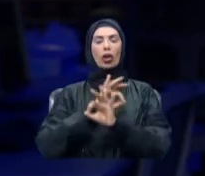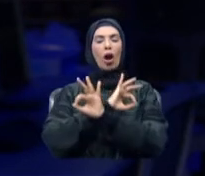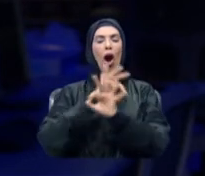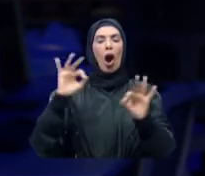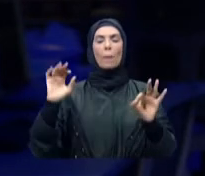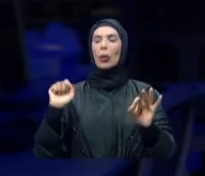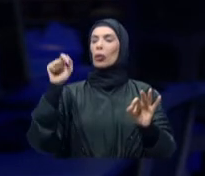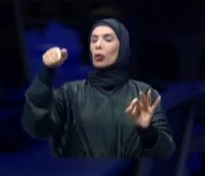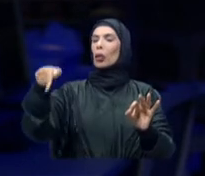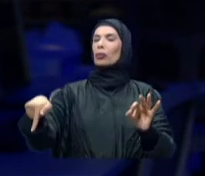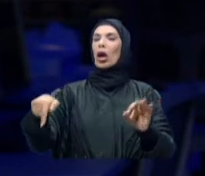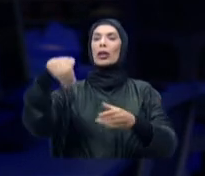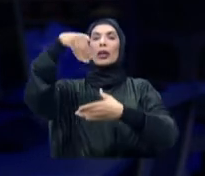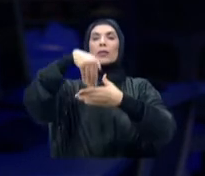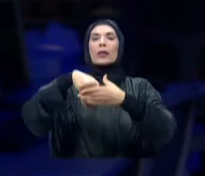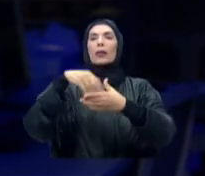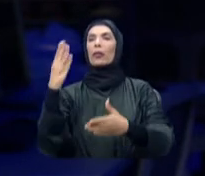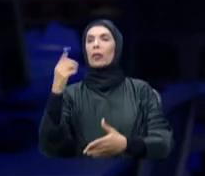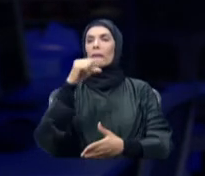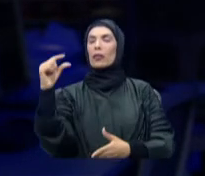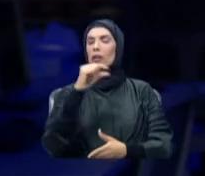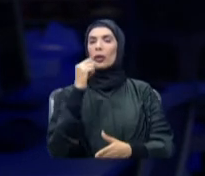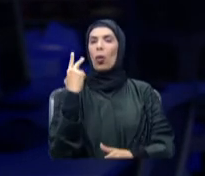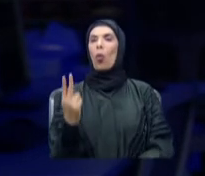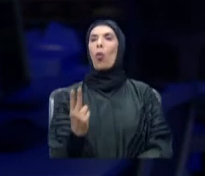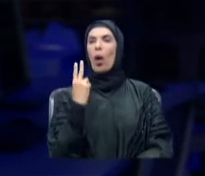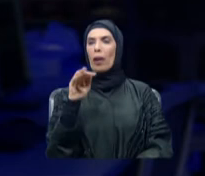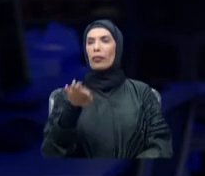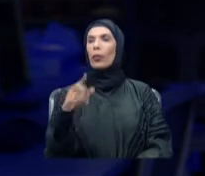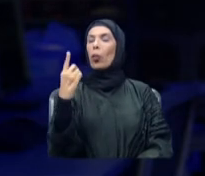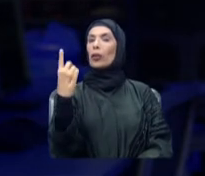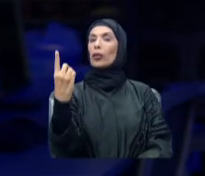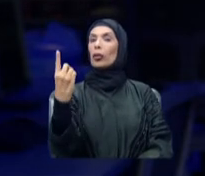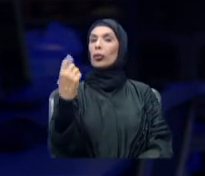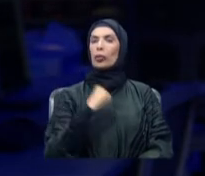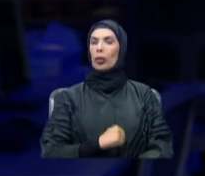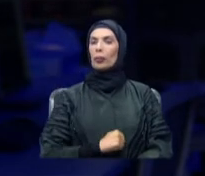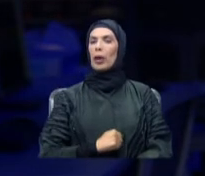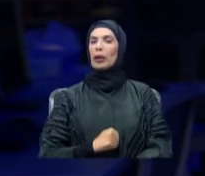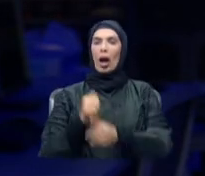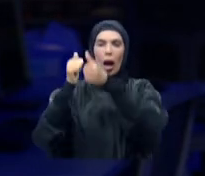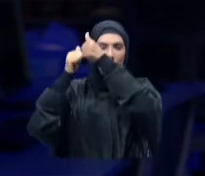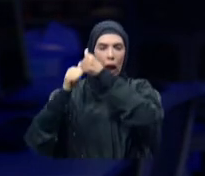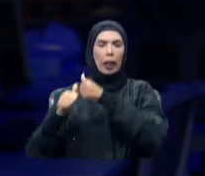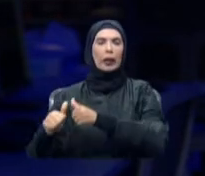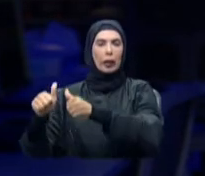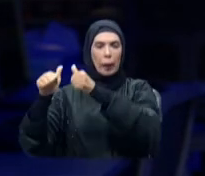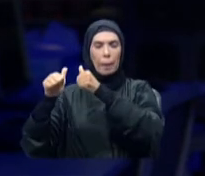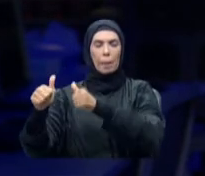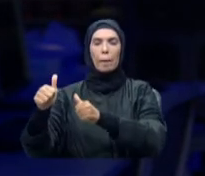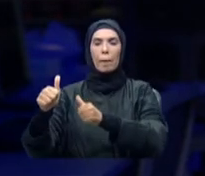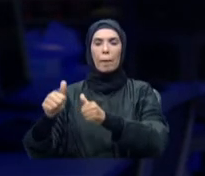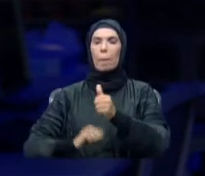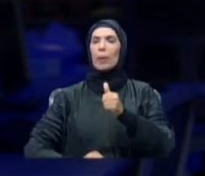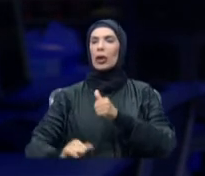صوتوا على الميثاق في 14 من فبراير من عام 2001 ميلادية. هذا التخليد لأهم وأبرز منجز مدني حضاري